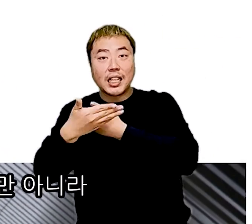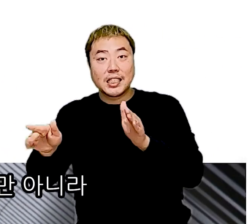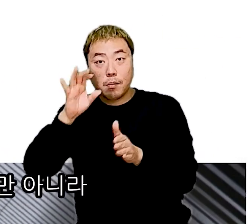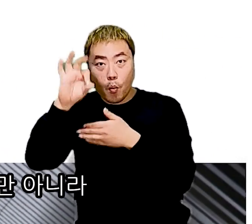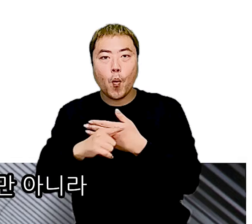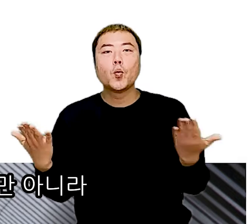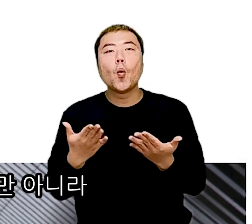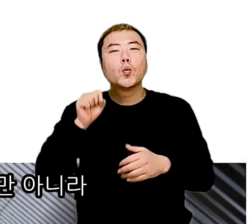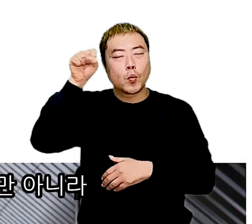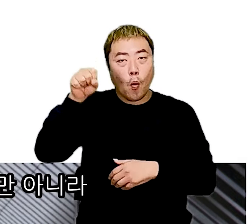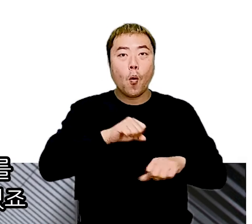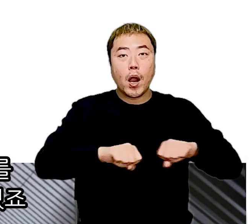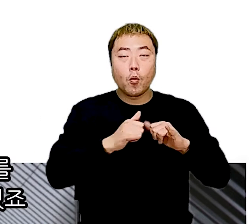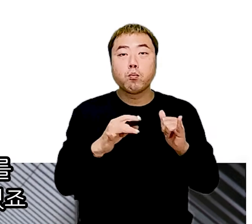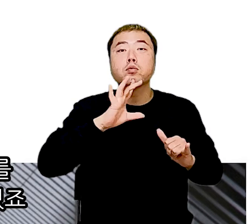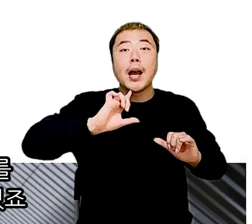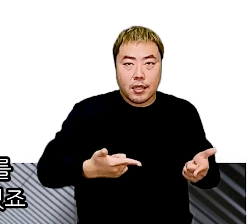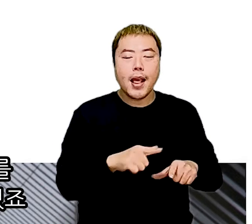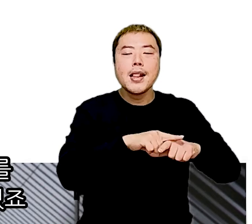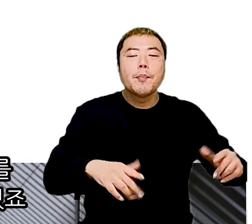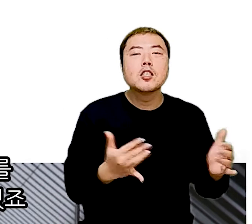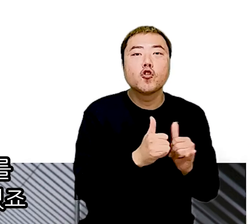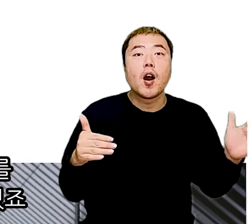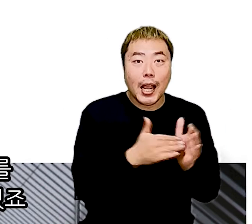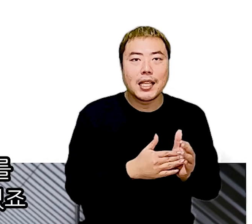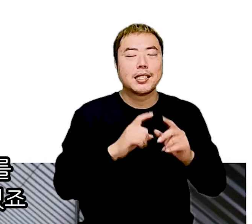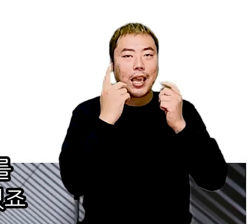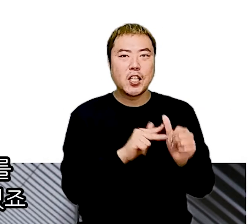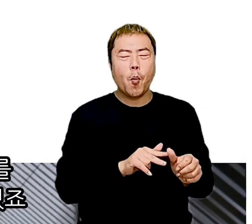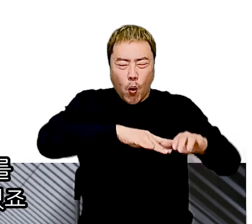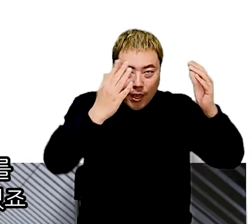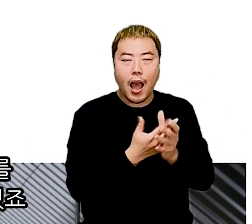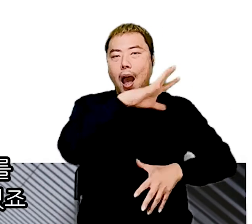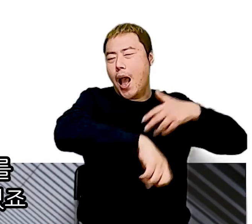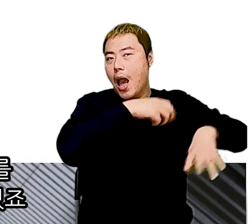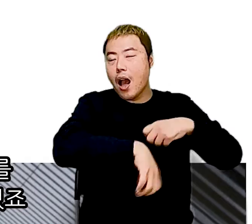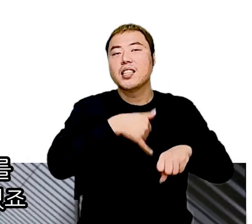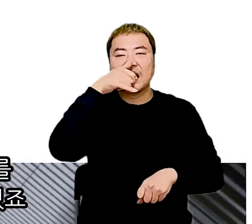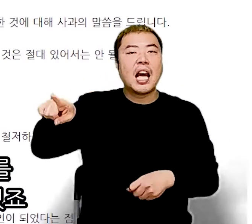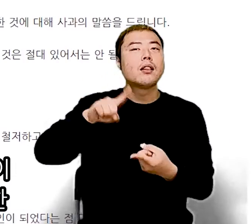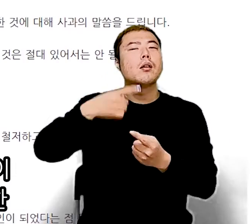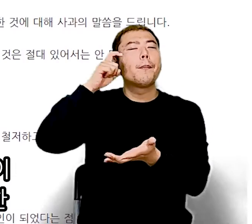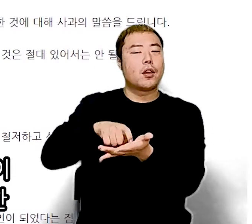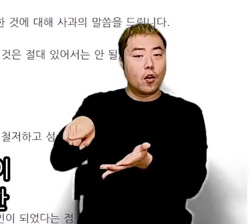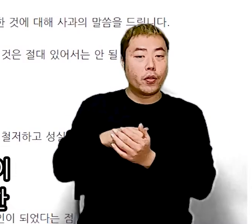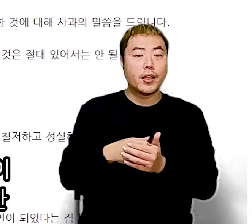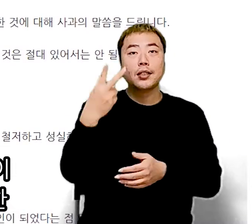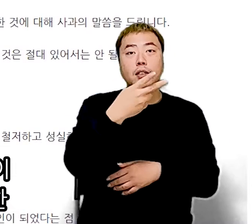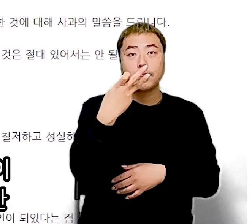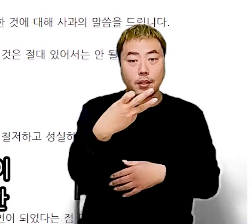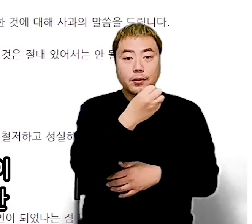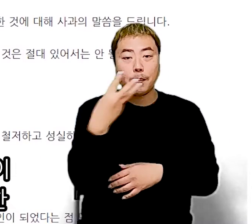미래전략실이 노조원뿐만 아니라 일반 직원들의 개인정보를 광범위하게 수집한 증거였죠.